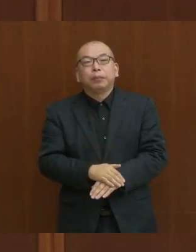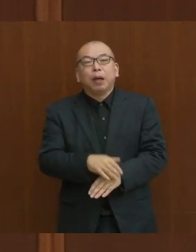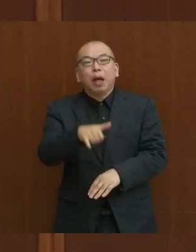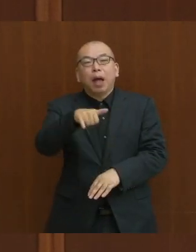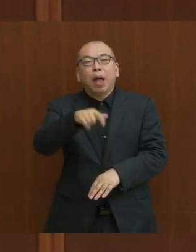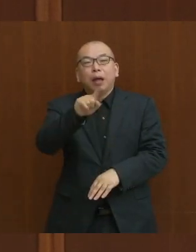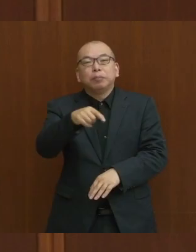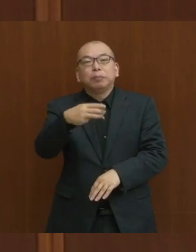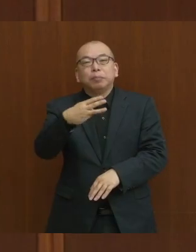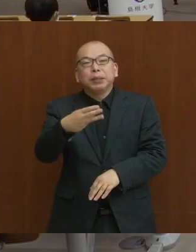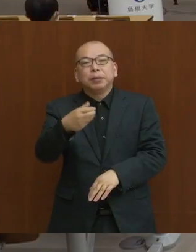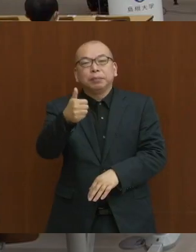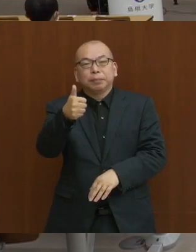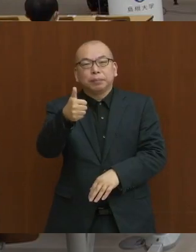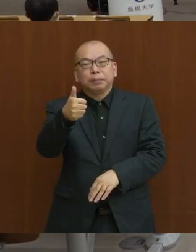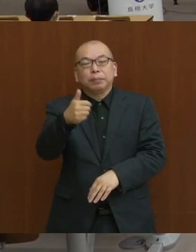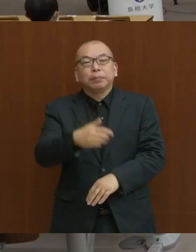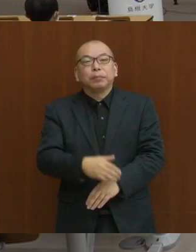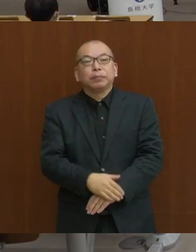見修平。